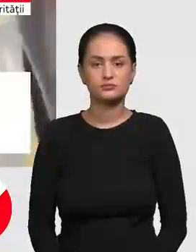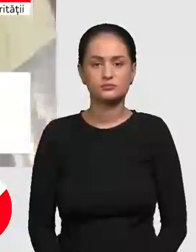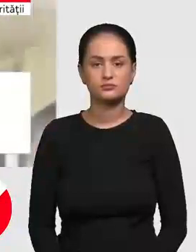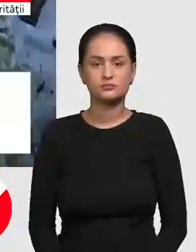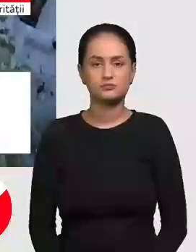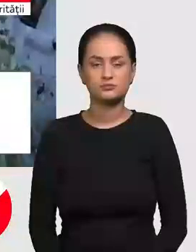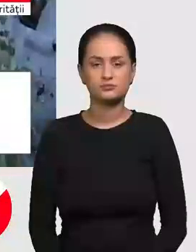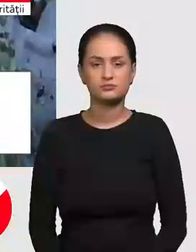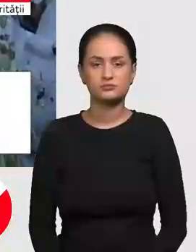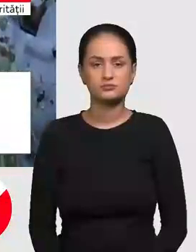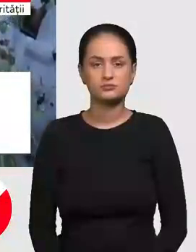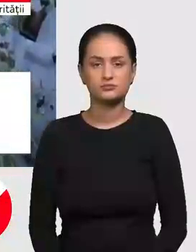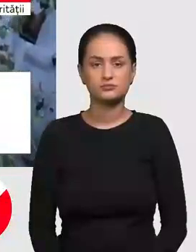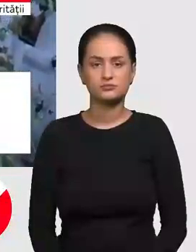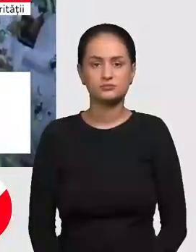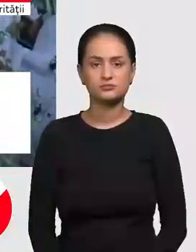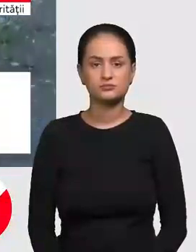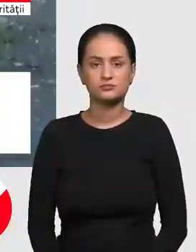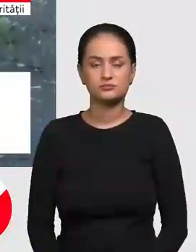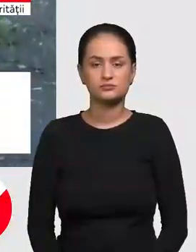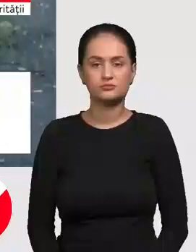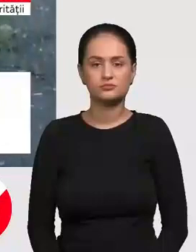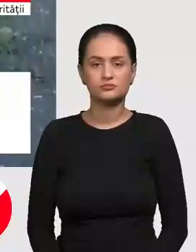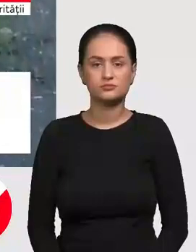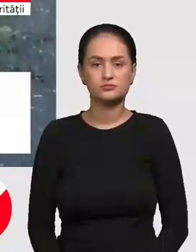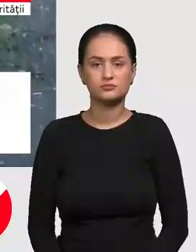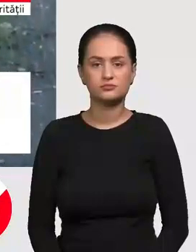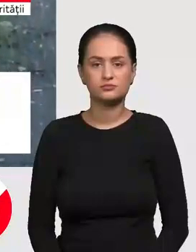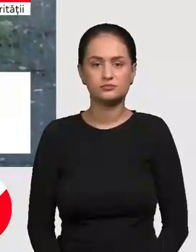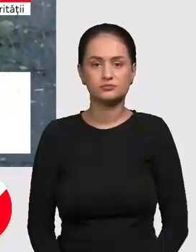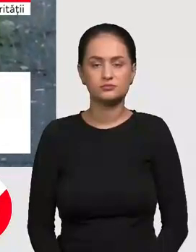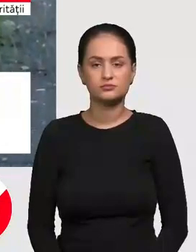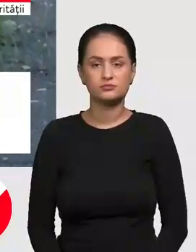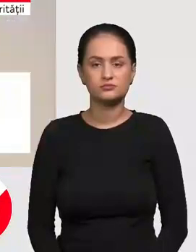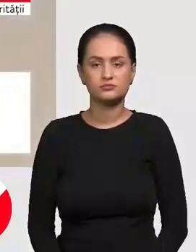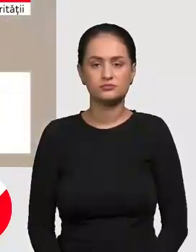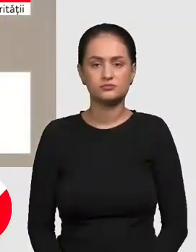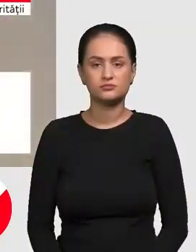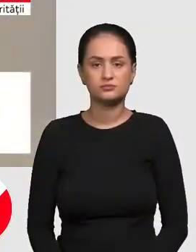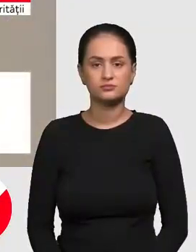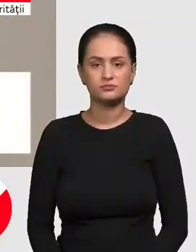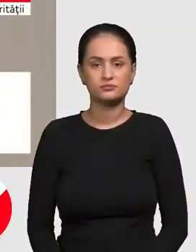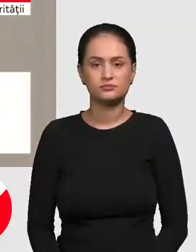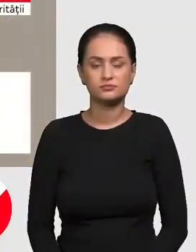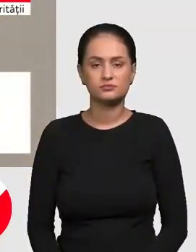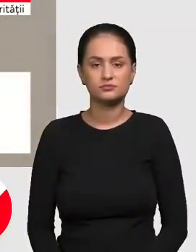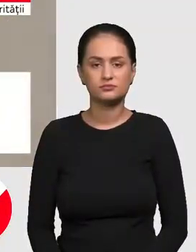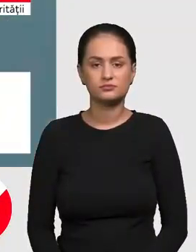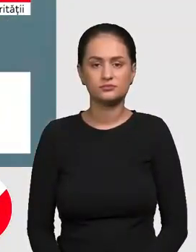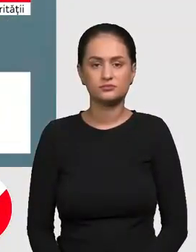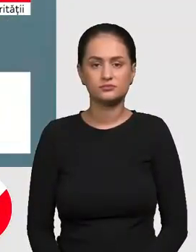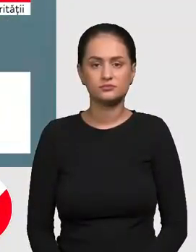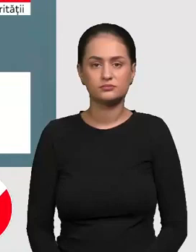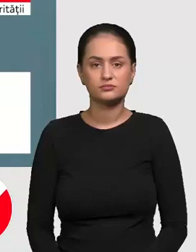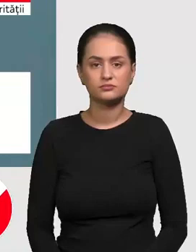40 de ori pentru a ataca pozițiile trupelor ucrainene cele mai intense confruntări par să fi avut loc în bahmut deși ucrainienii